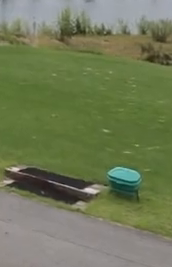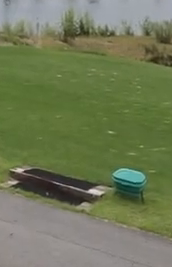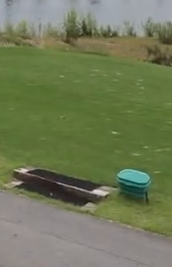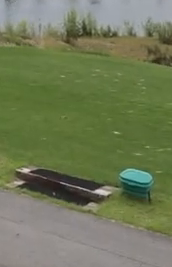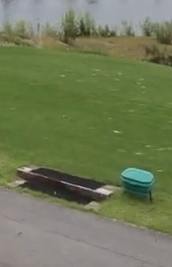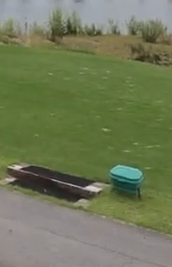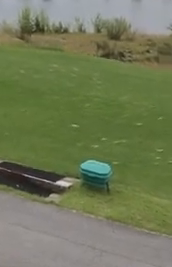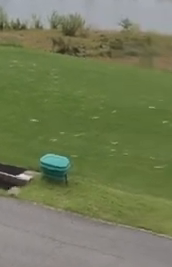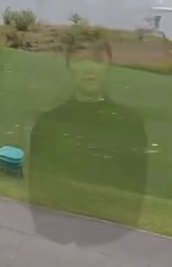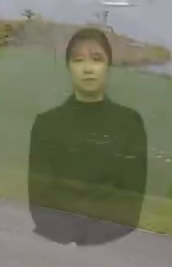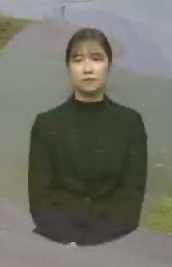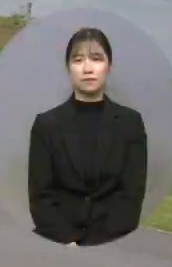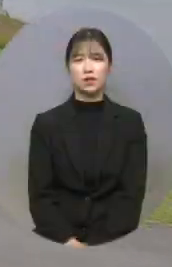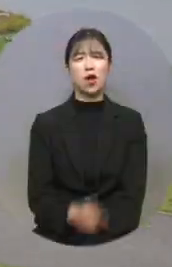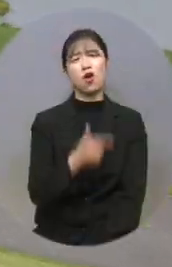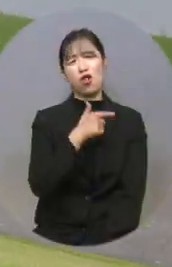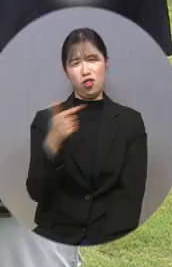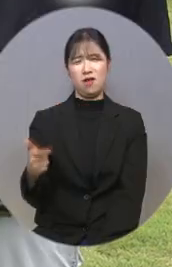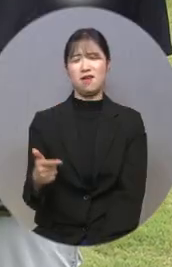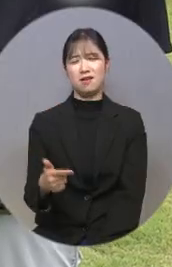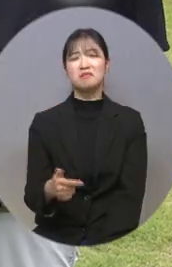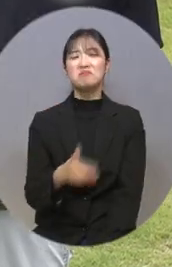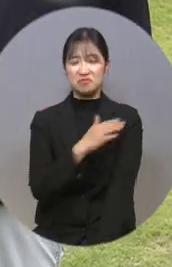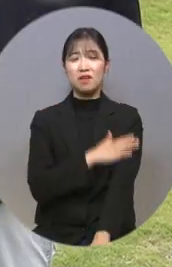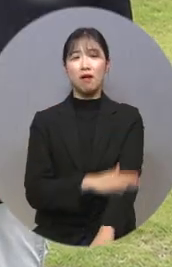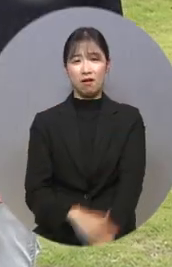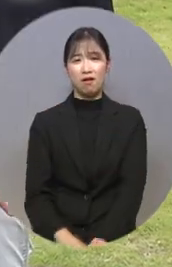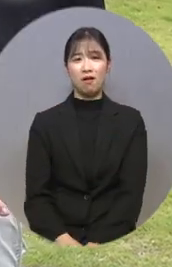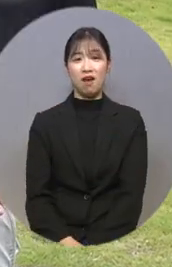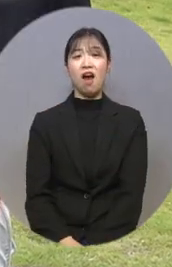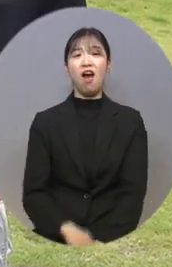컸다, 양. 잘 쳤다, 양. 대박인 줄